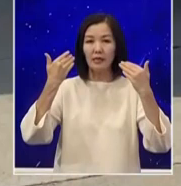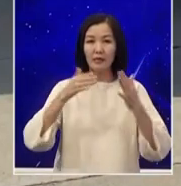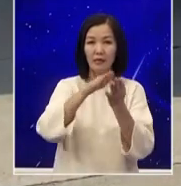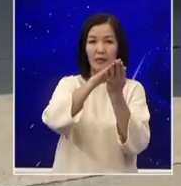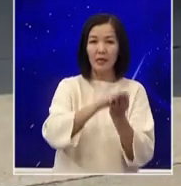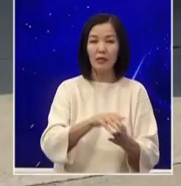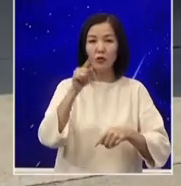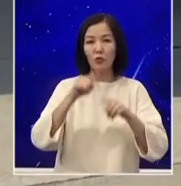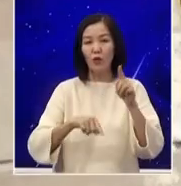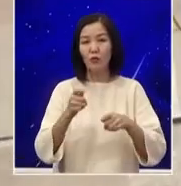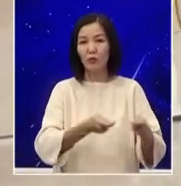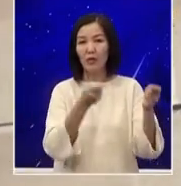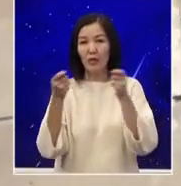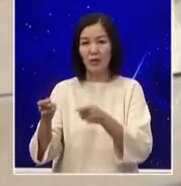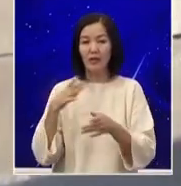жақындарына табысталып отыр.